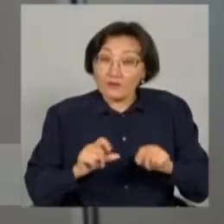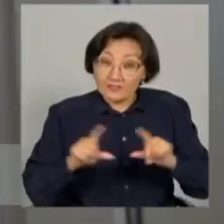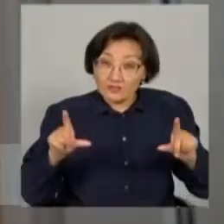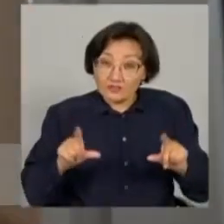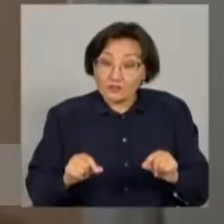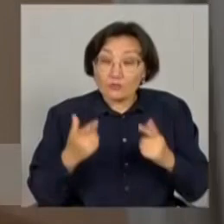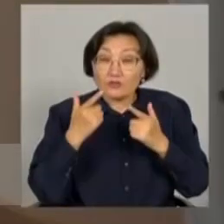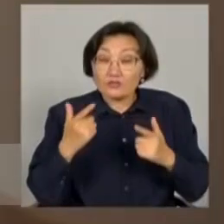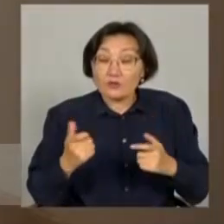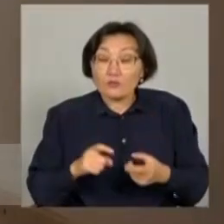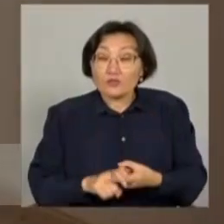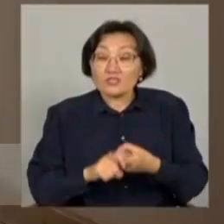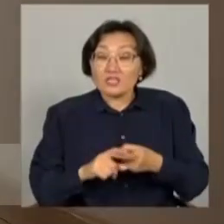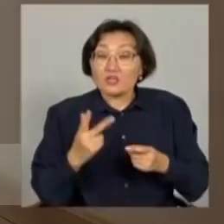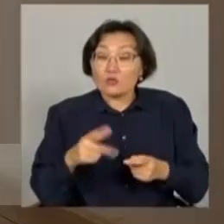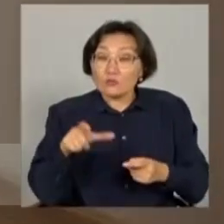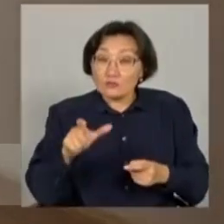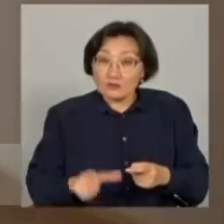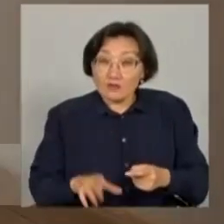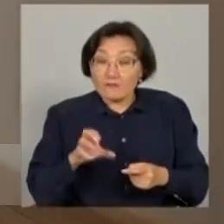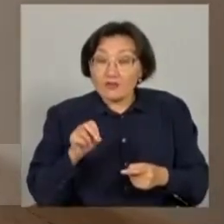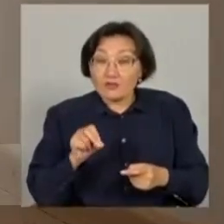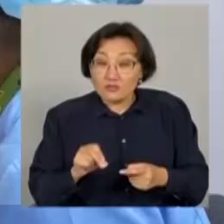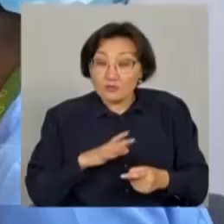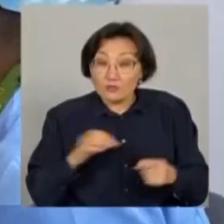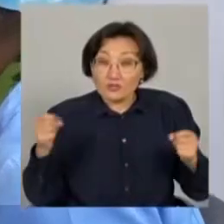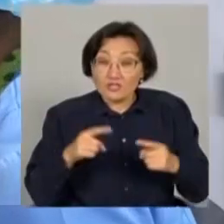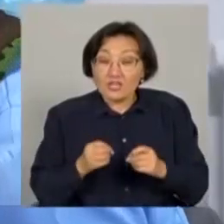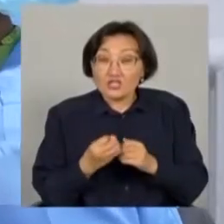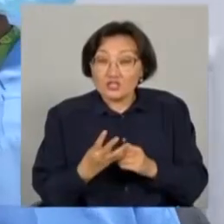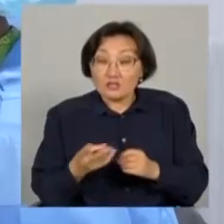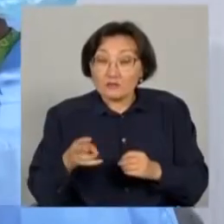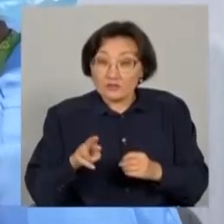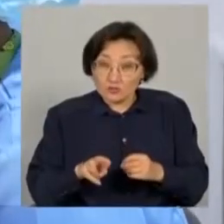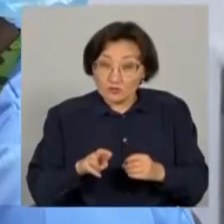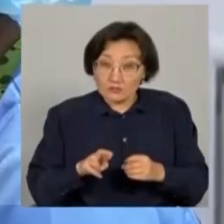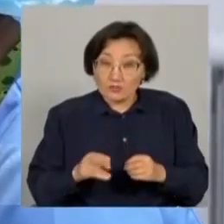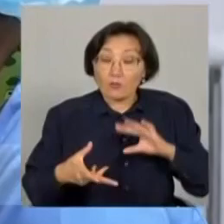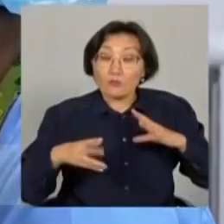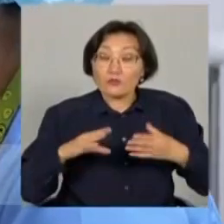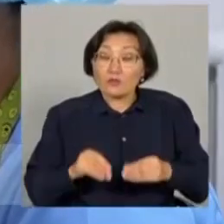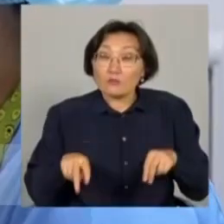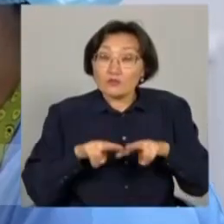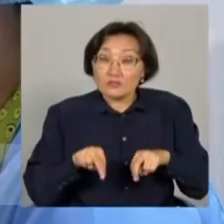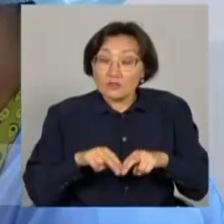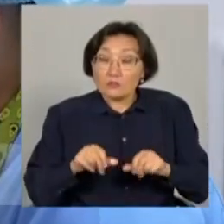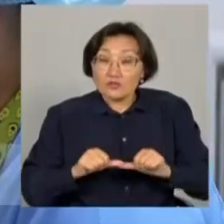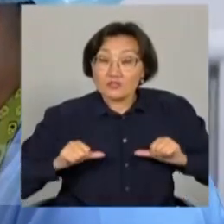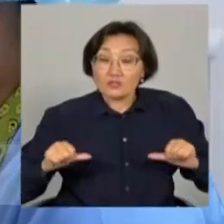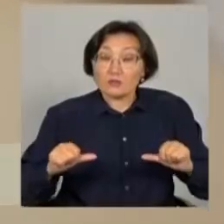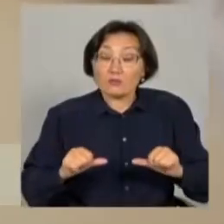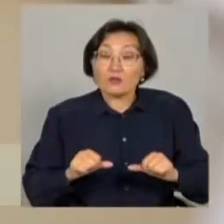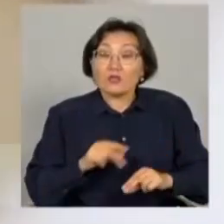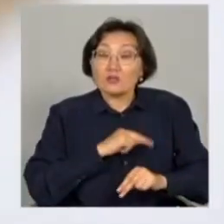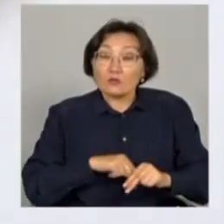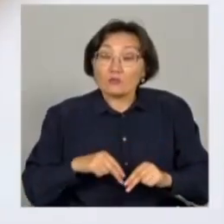органам. Напомню, о заражении трех пациентов ВИЧ-инфекции стало известно 14 июня. По результатам проверки комиссии от